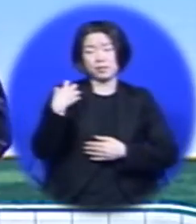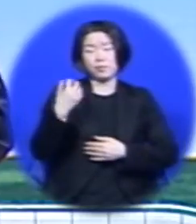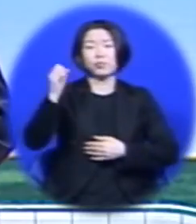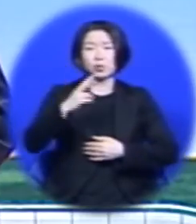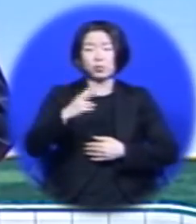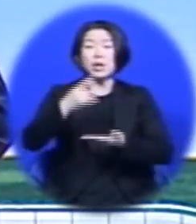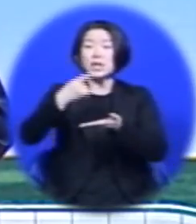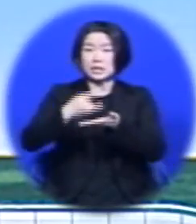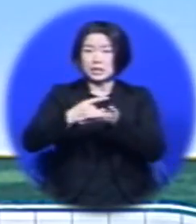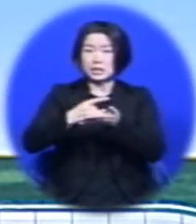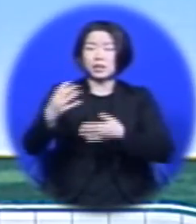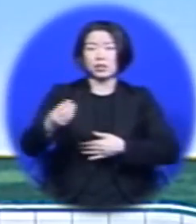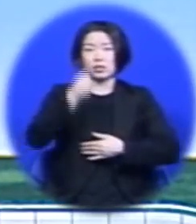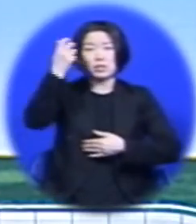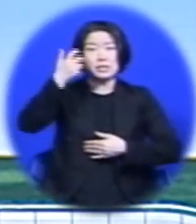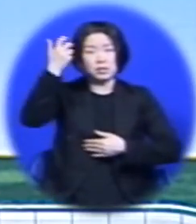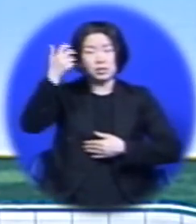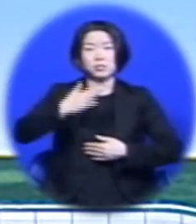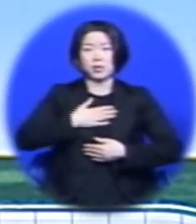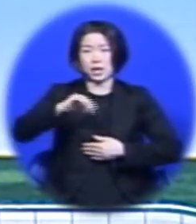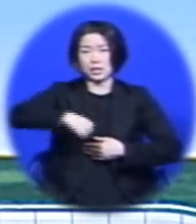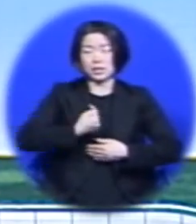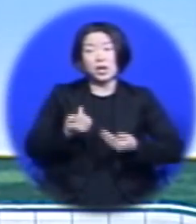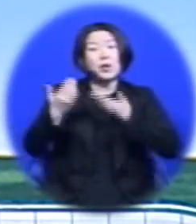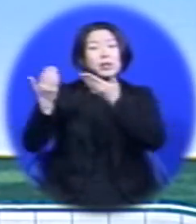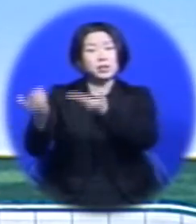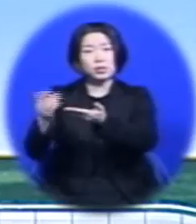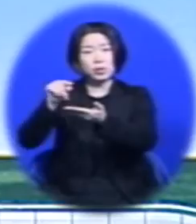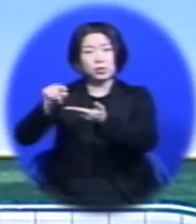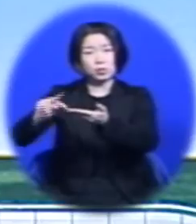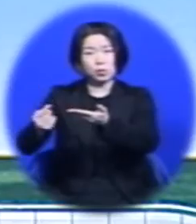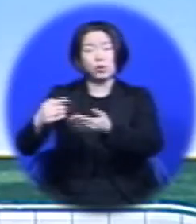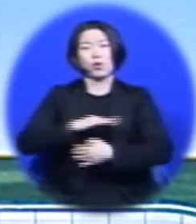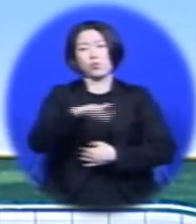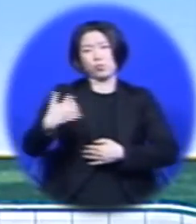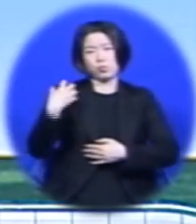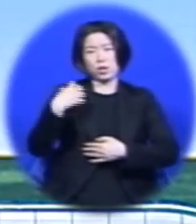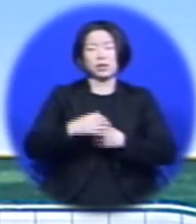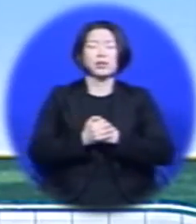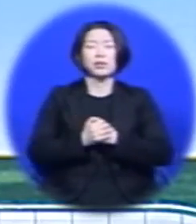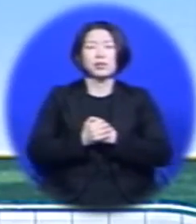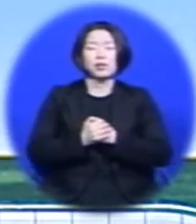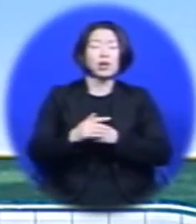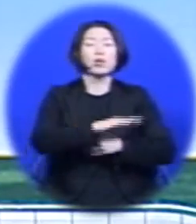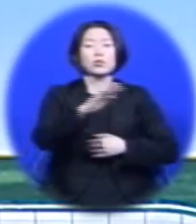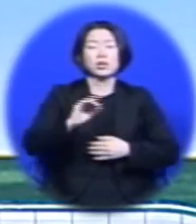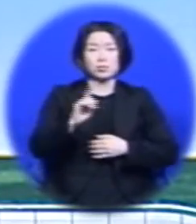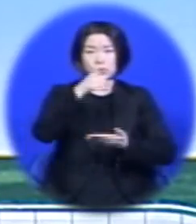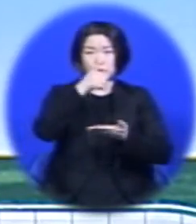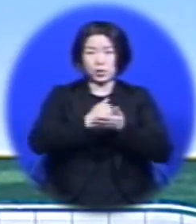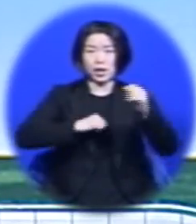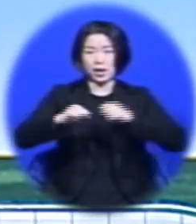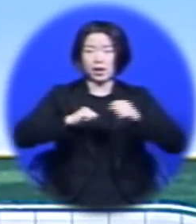의 성령님께 나 자신을 바치는 것도 우리가 하는 거죠 여러분 우리가 무슨 죄를 지